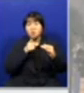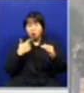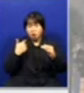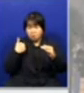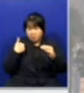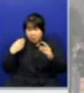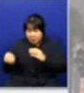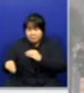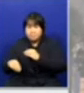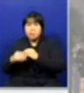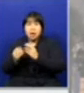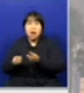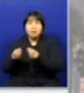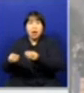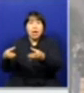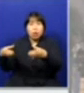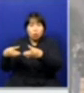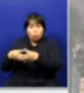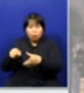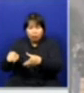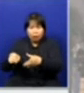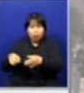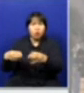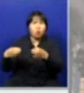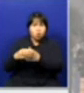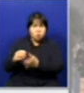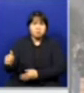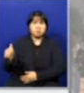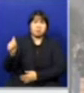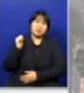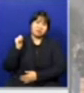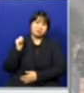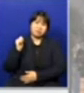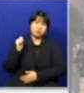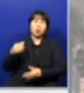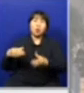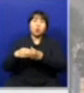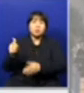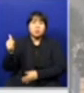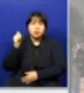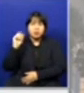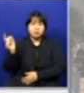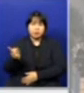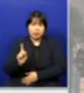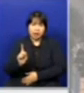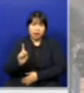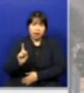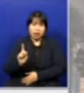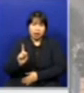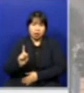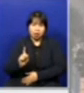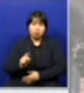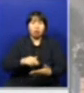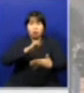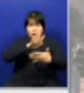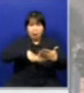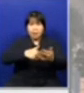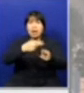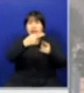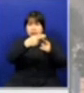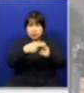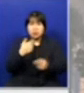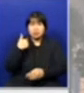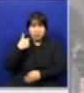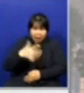าก็ยังเป็นกลุ่มเดิมค่ะท่านประธานกลุ่มเดิมยังไงคะก็มีทะเบียนอยู่แล้วแต่กลุ่มที่ไม่